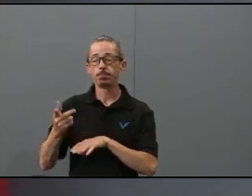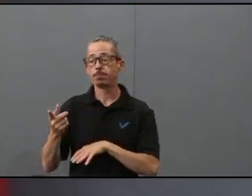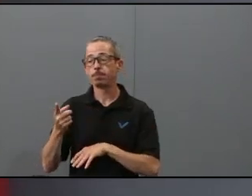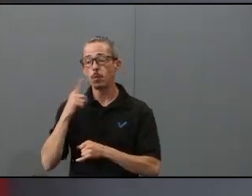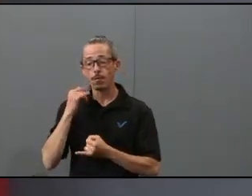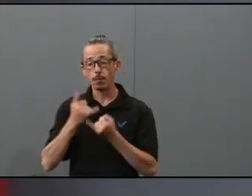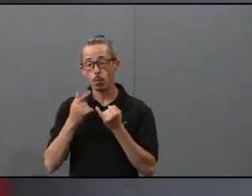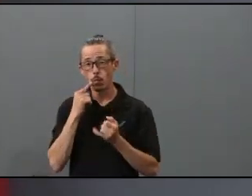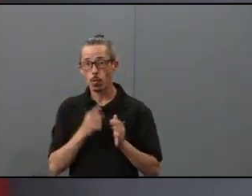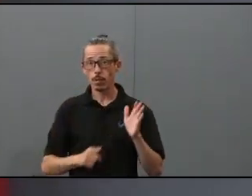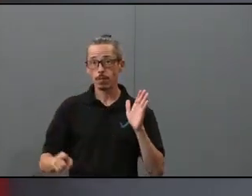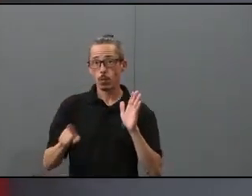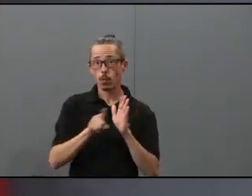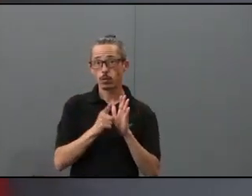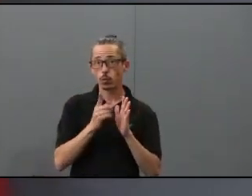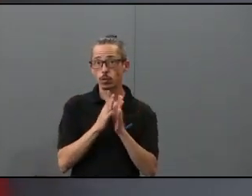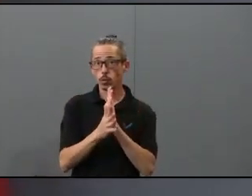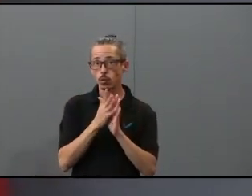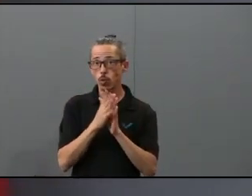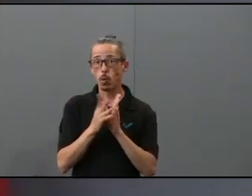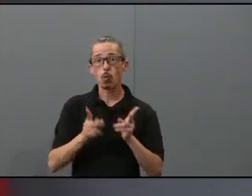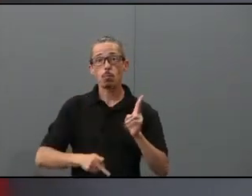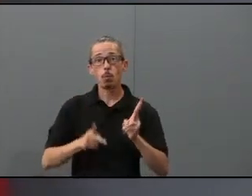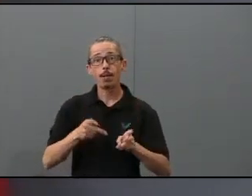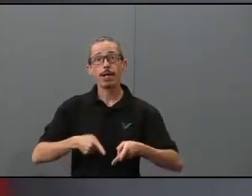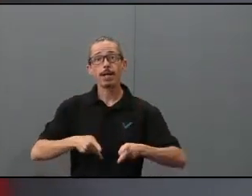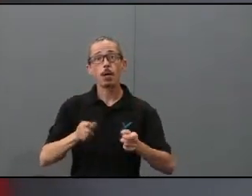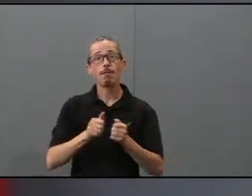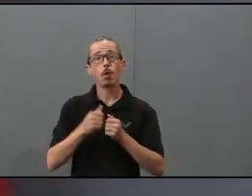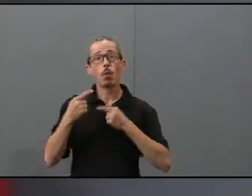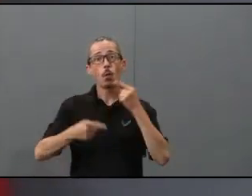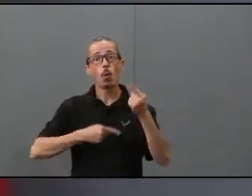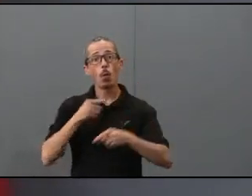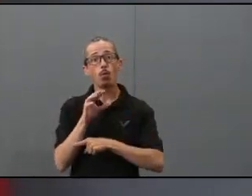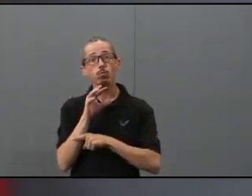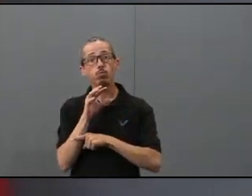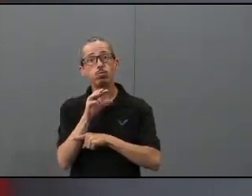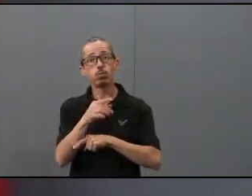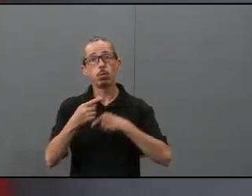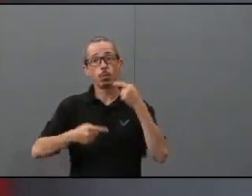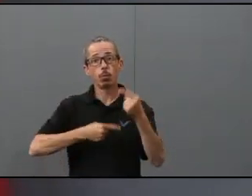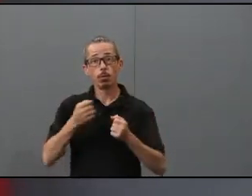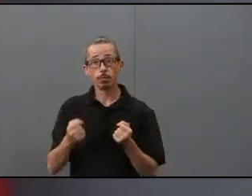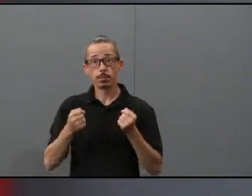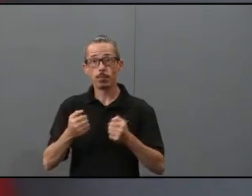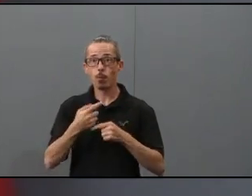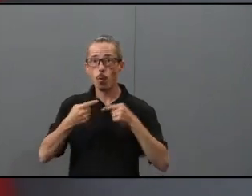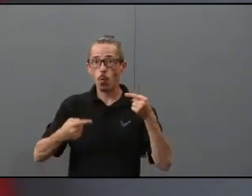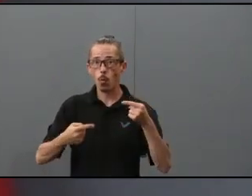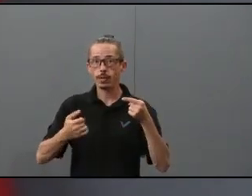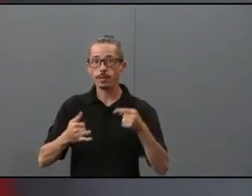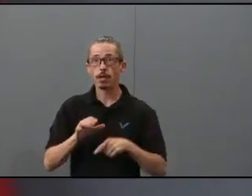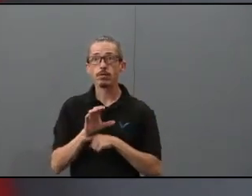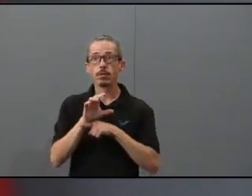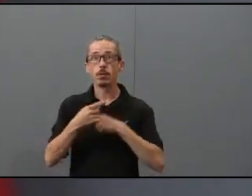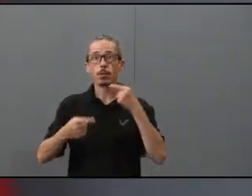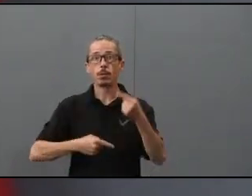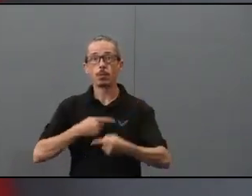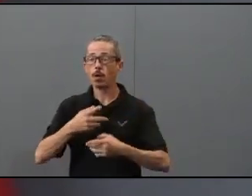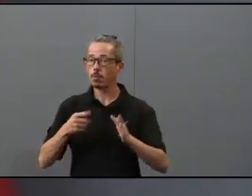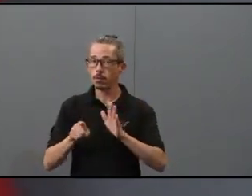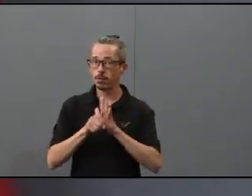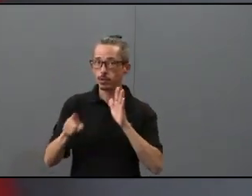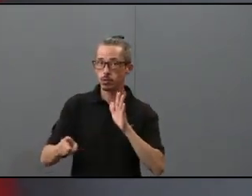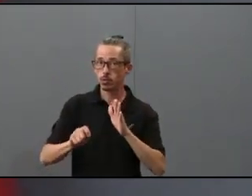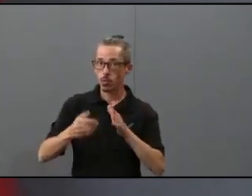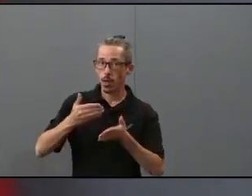afin d'interdire la circulation sur la voie publique avec des rouleaux de souffleur en mouvement le conseiller donne l'avis de motion dépose